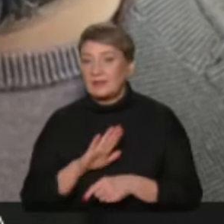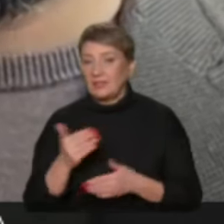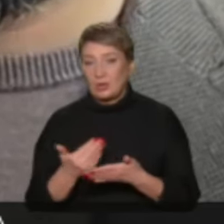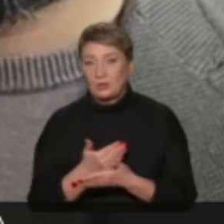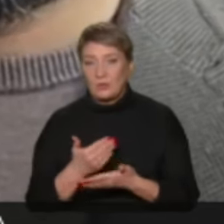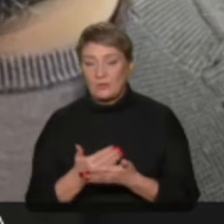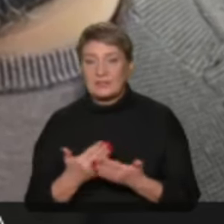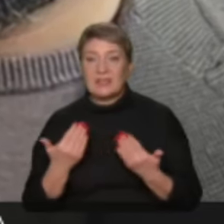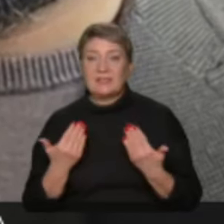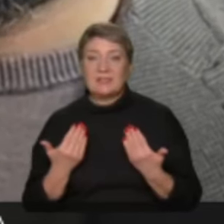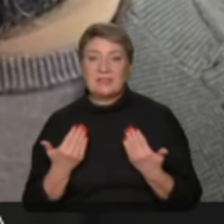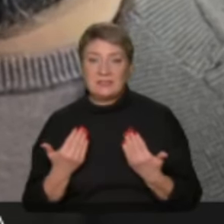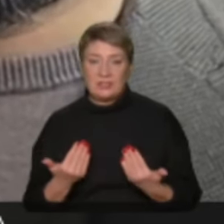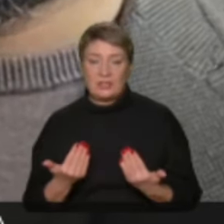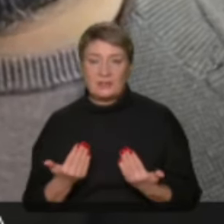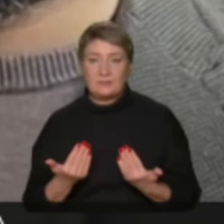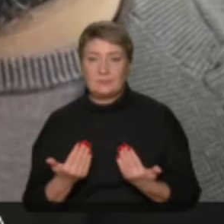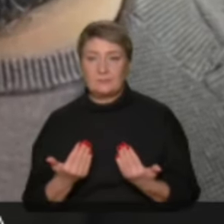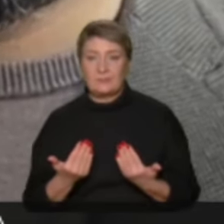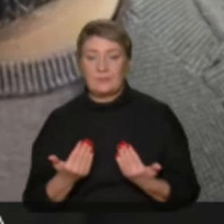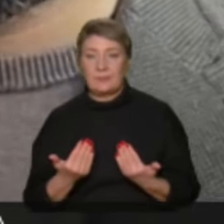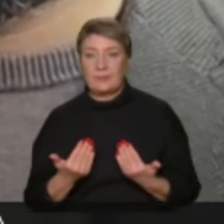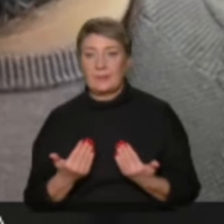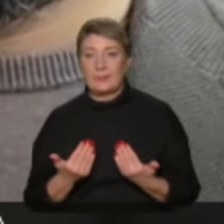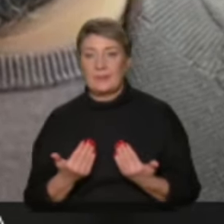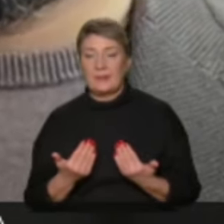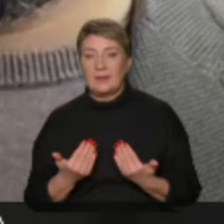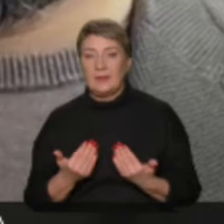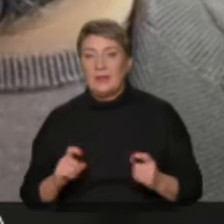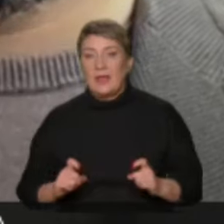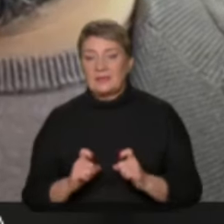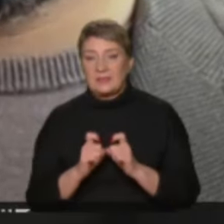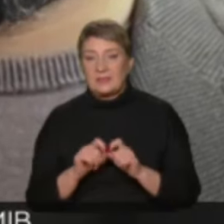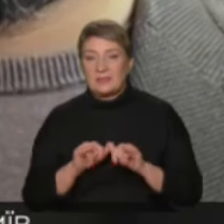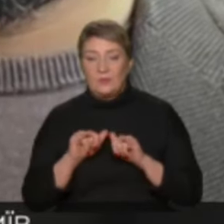Конечно, сейчас эскалация растет, и